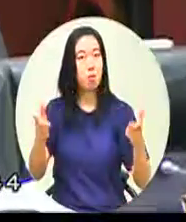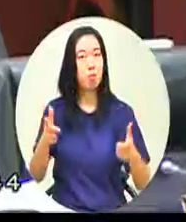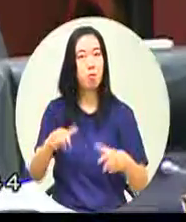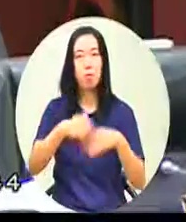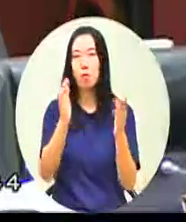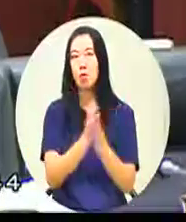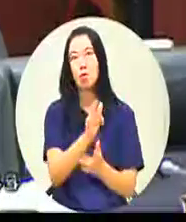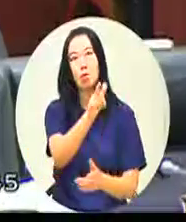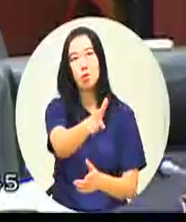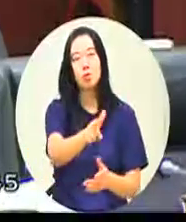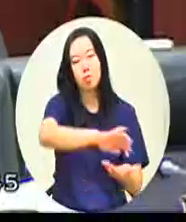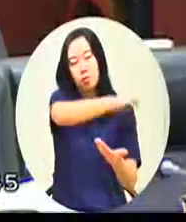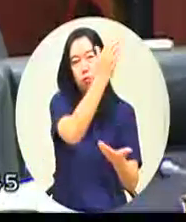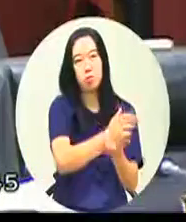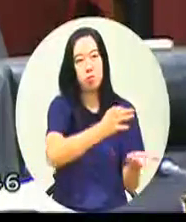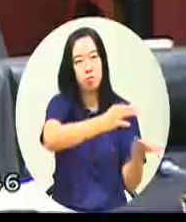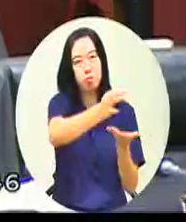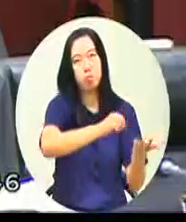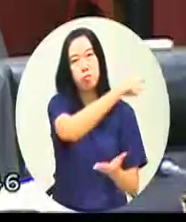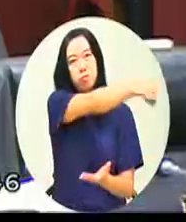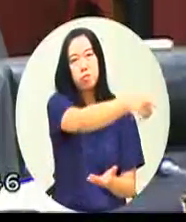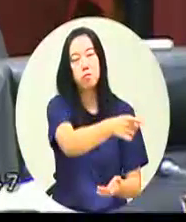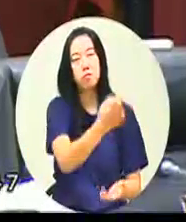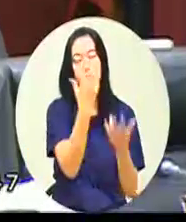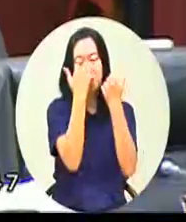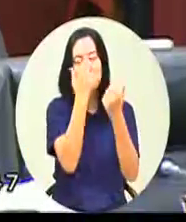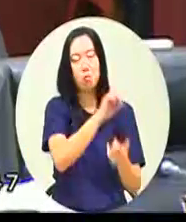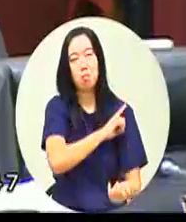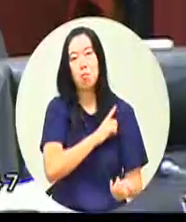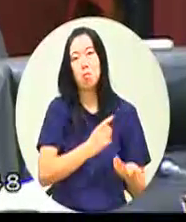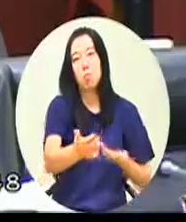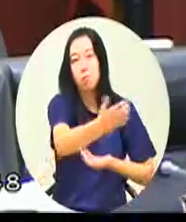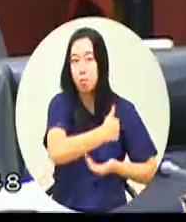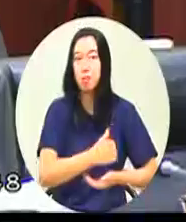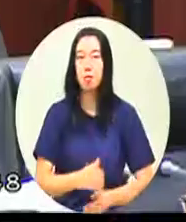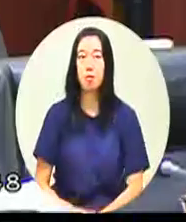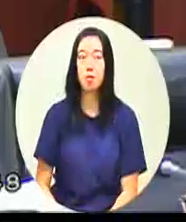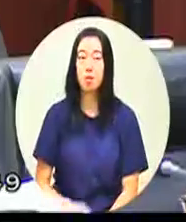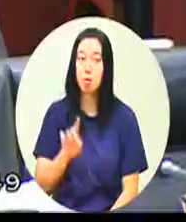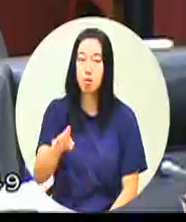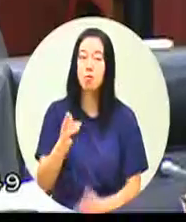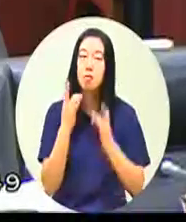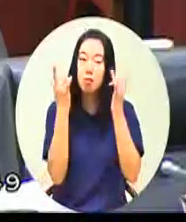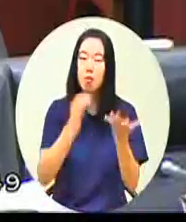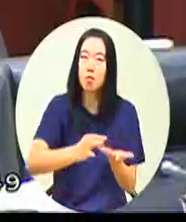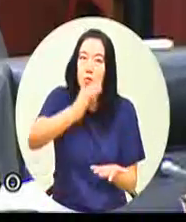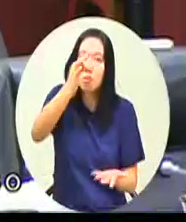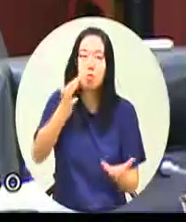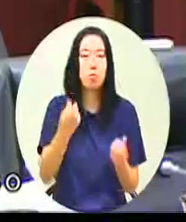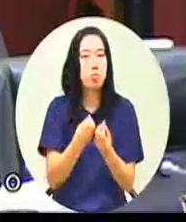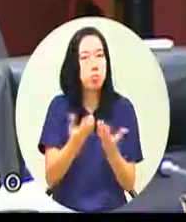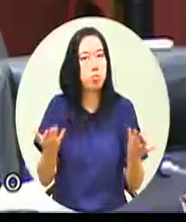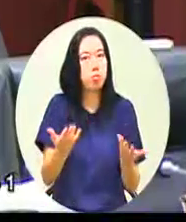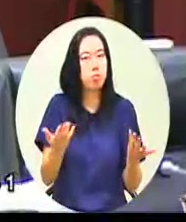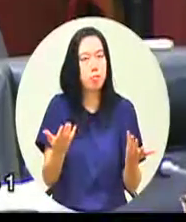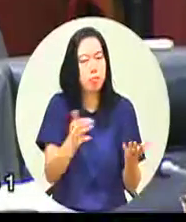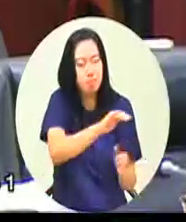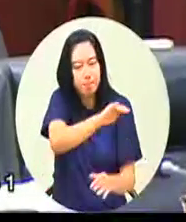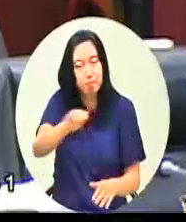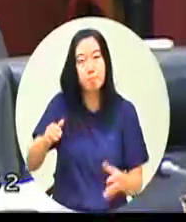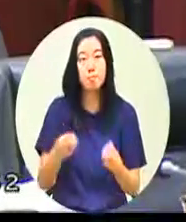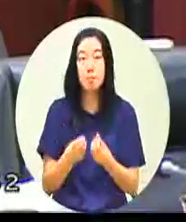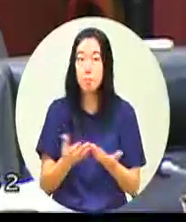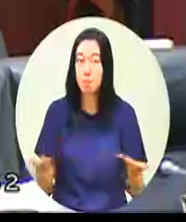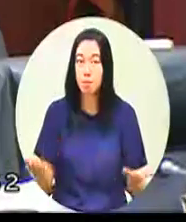商。所以伫遮是毋是请咱农业局吼啊局长来针对即个菜价如何稳定吼，再来提出你的讲法来。 好，请局长答